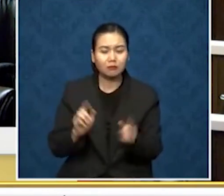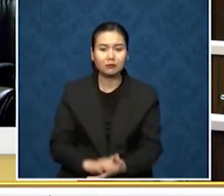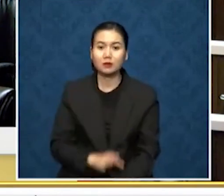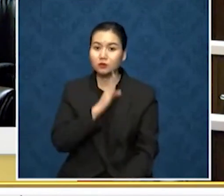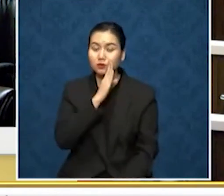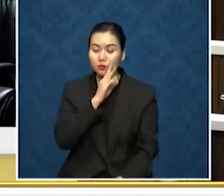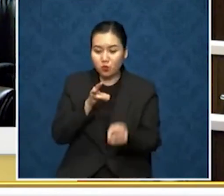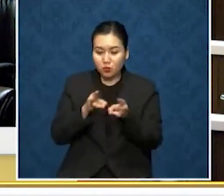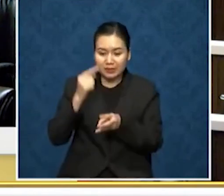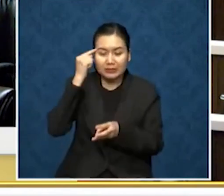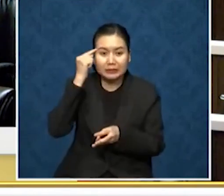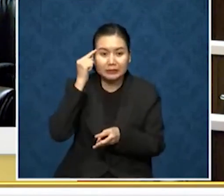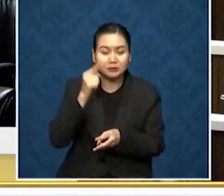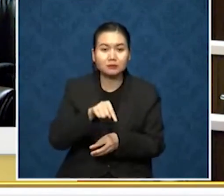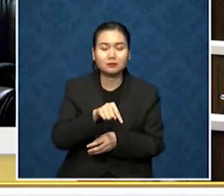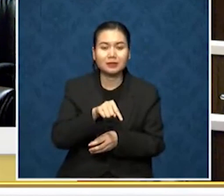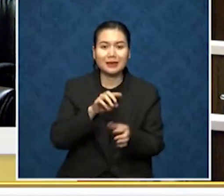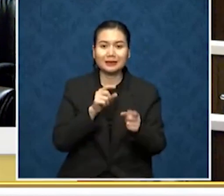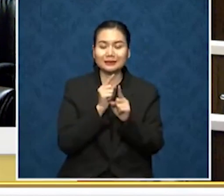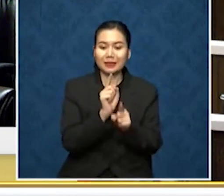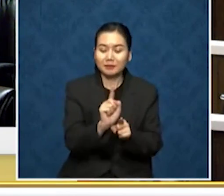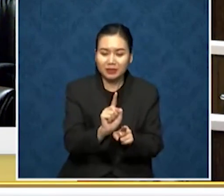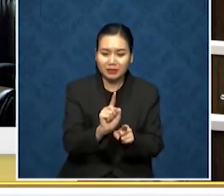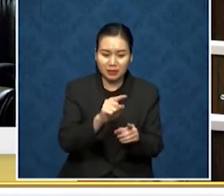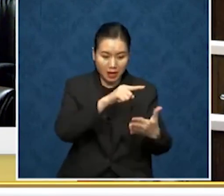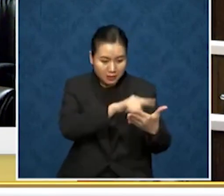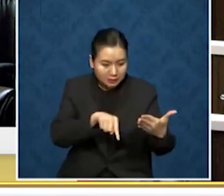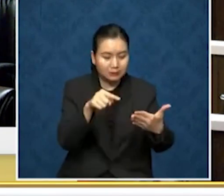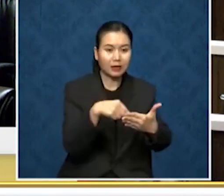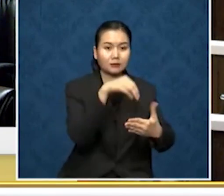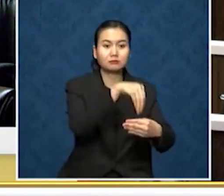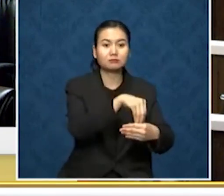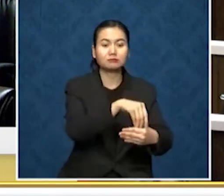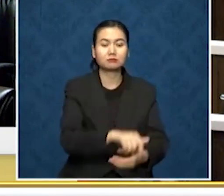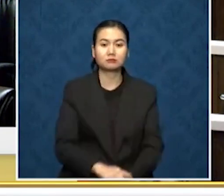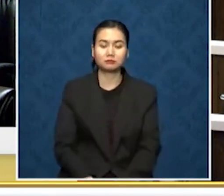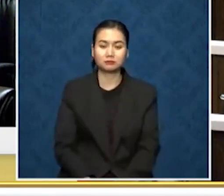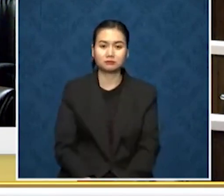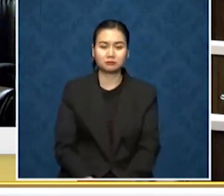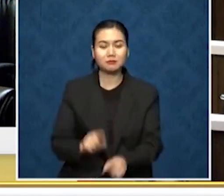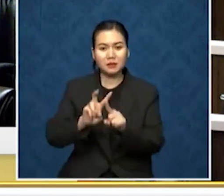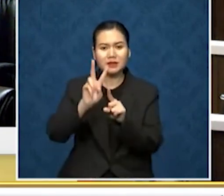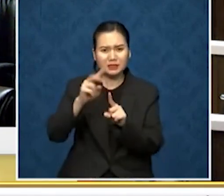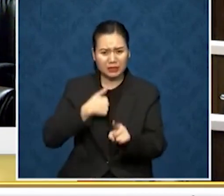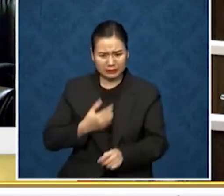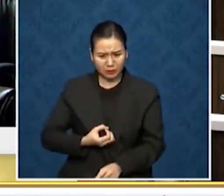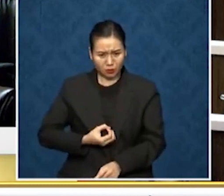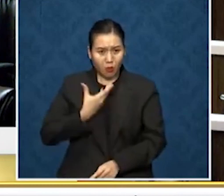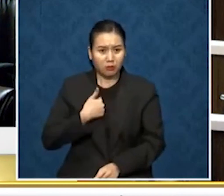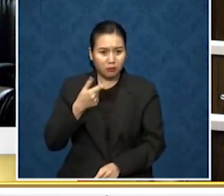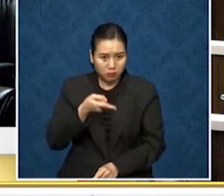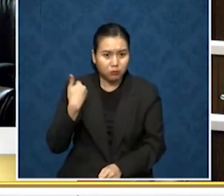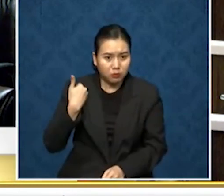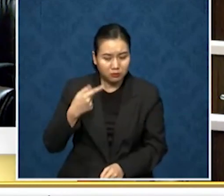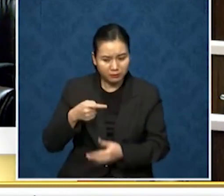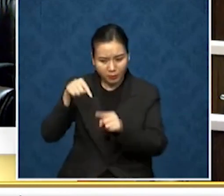วิธีคิดแบบนี้เกิดขึ้นจากผู้ที่มาจากการเลือกตั้งในประเด็นที่ 2นะครับผมคิดว่าที่น่าตกใจต่อไปเมื่อ